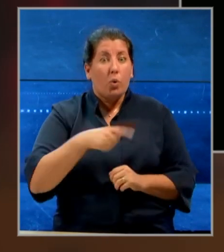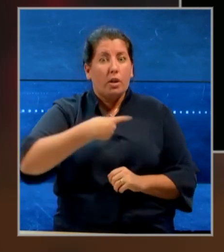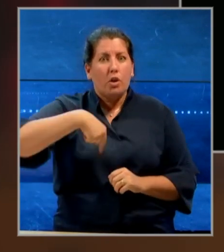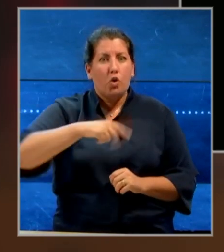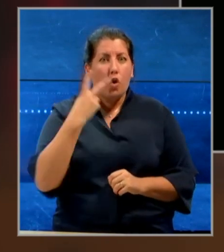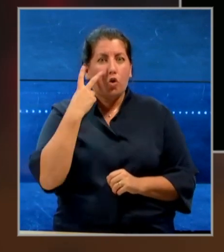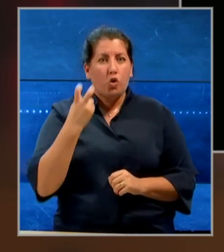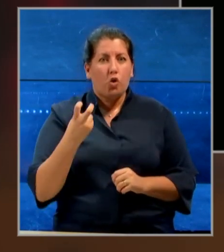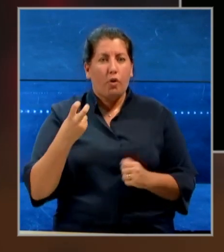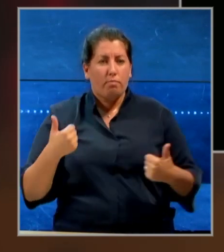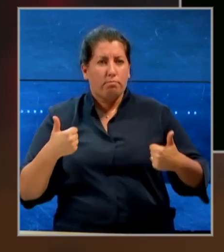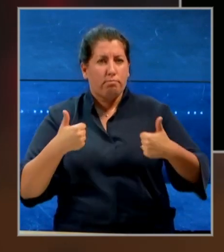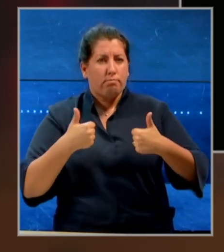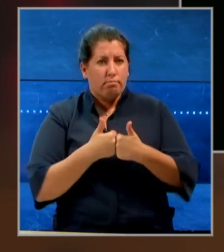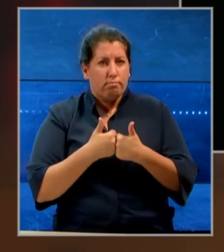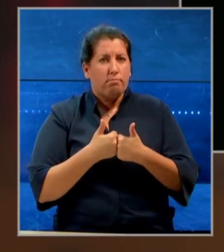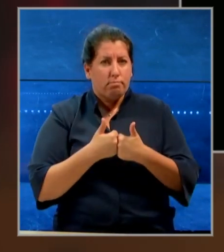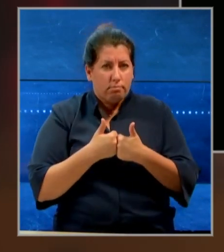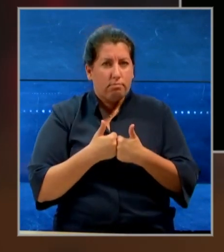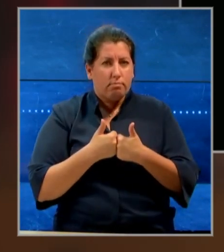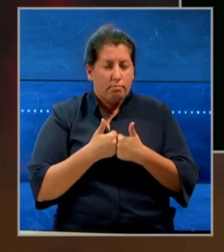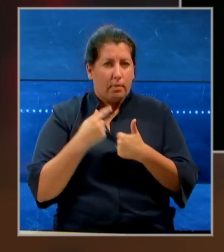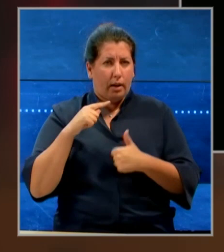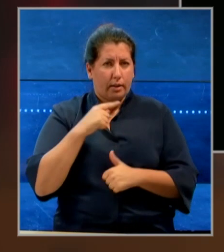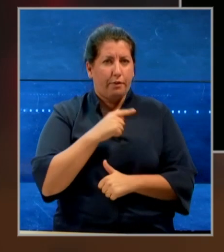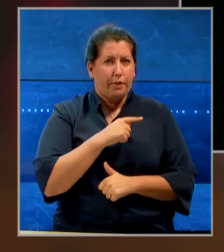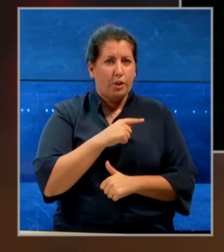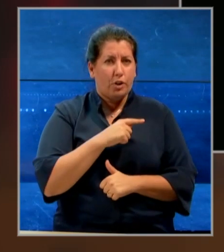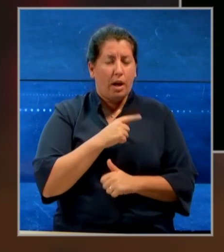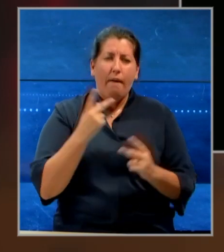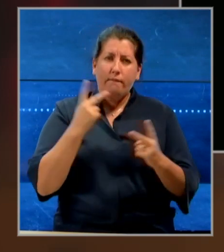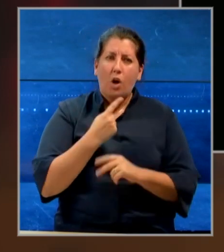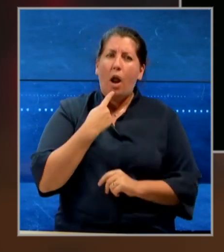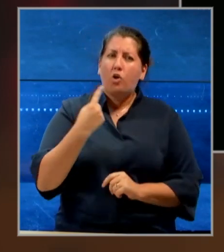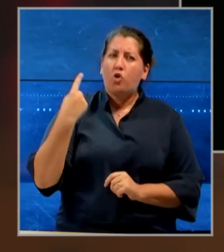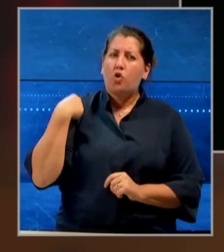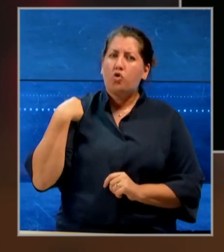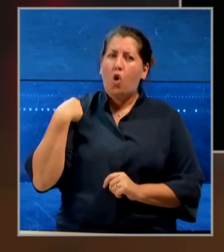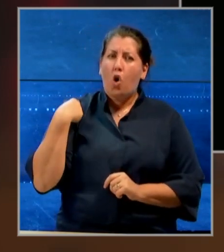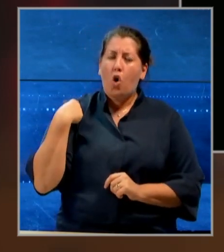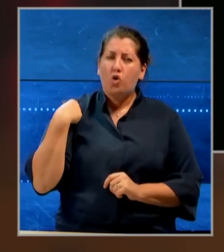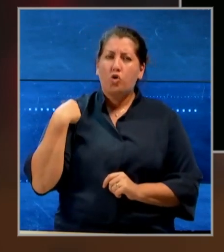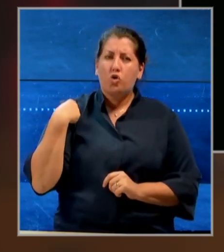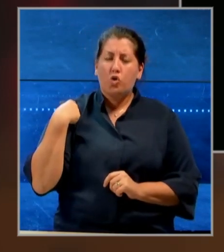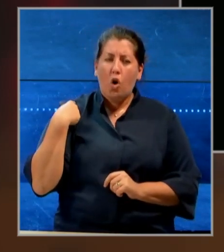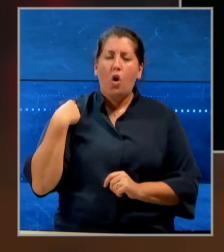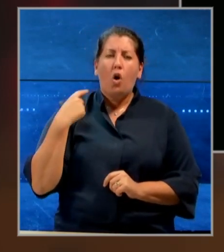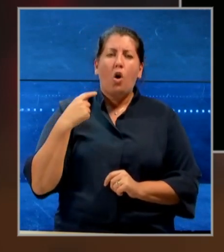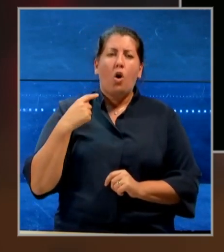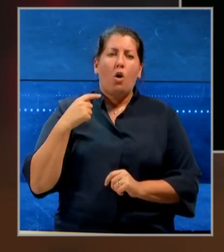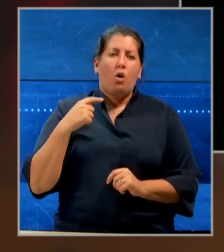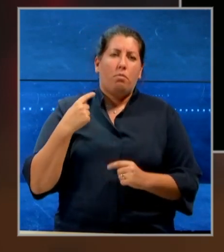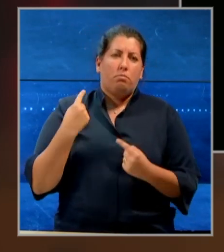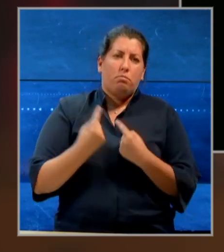e importante. Probabilmente l'anno scorso si è fatto un'annata esaltante e ripetersi non è mai facile. Quindi no.